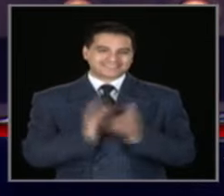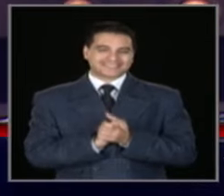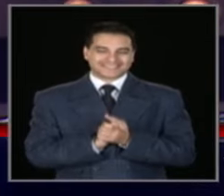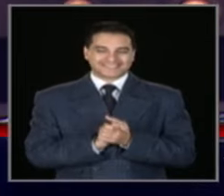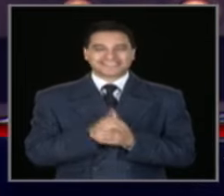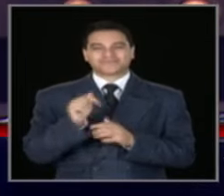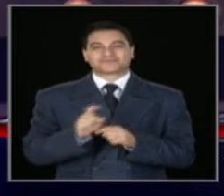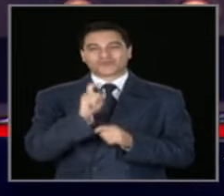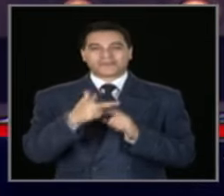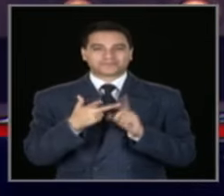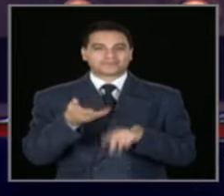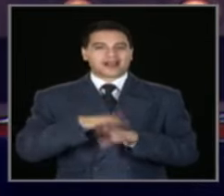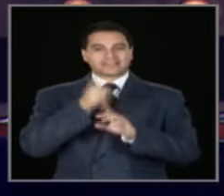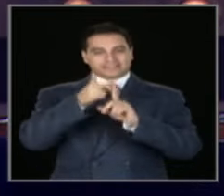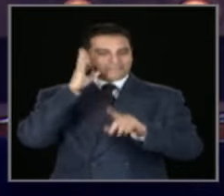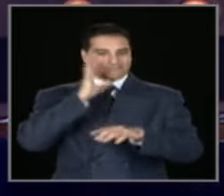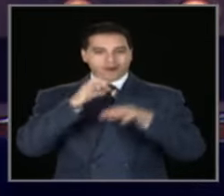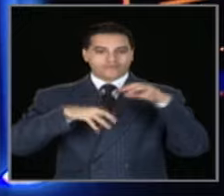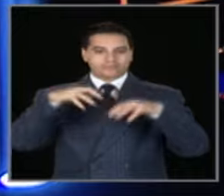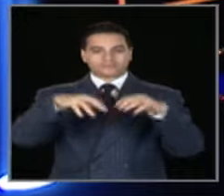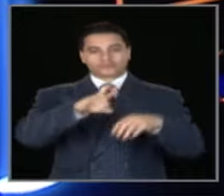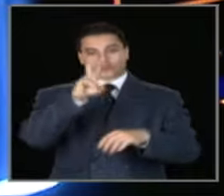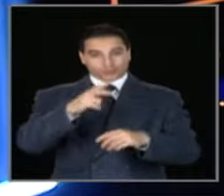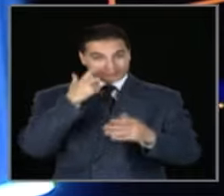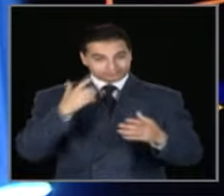السؤال اللي جاي لوحات ومعالم، والسؤال هو: